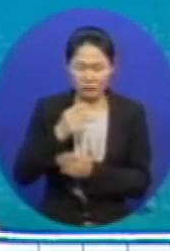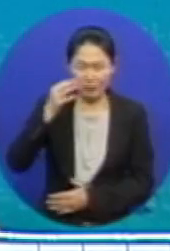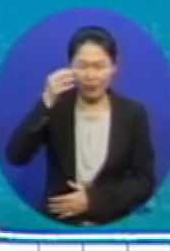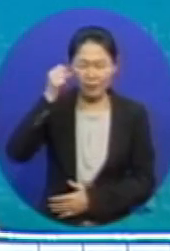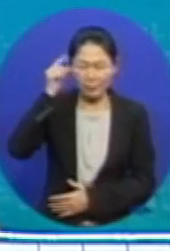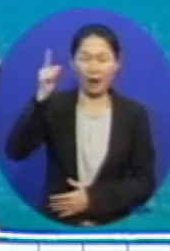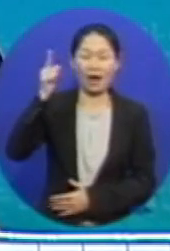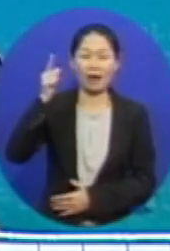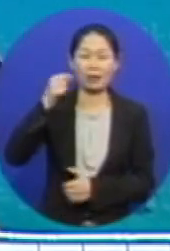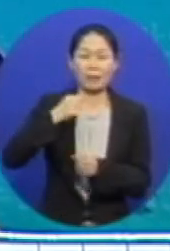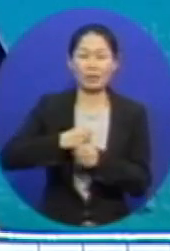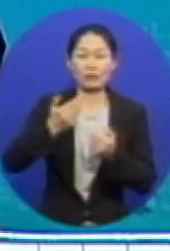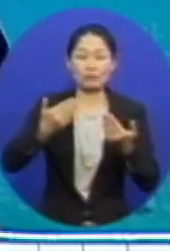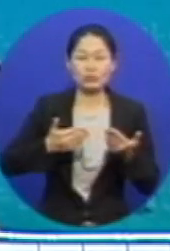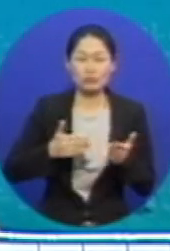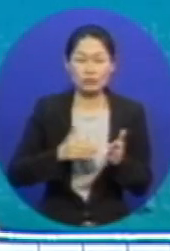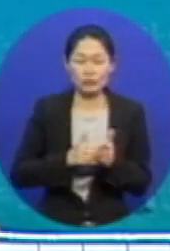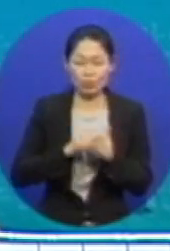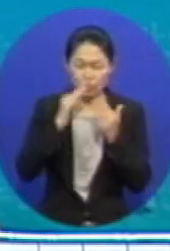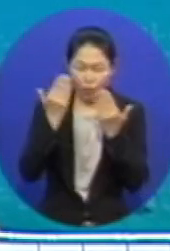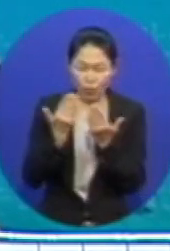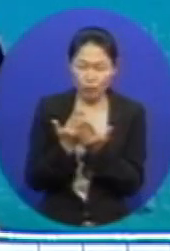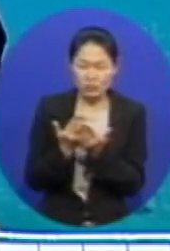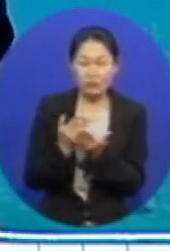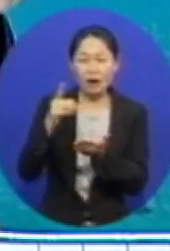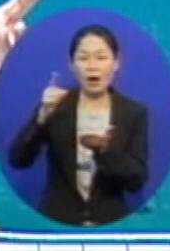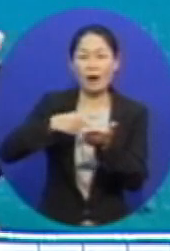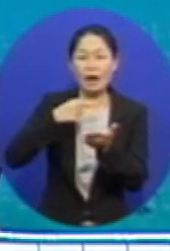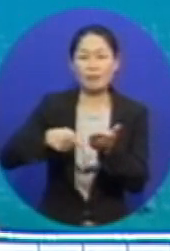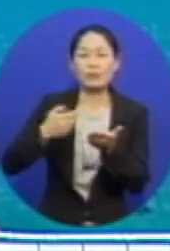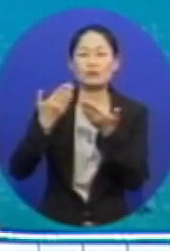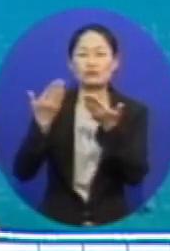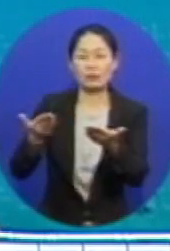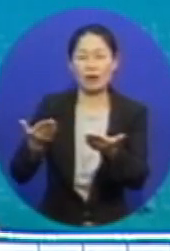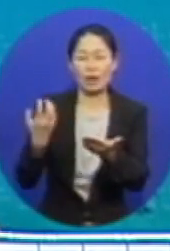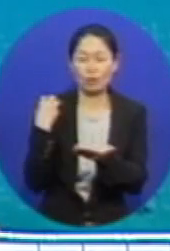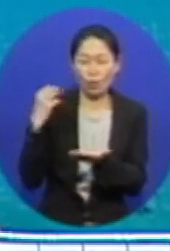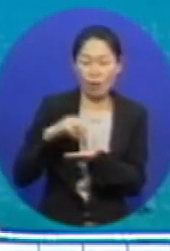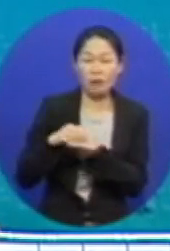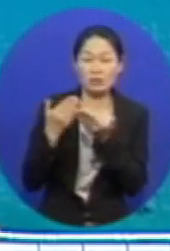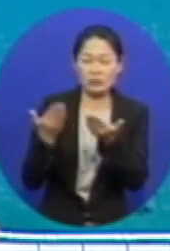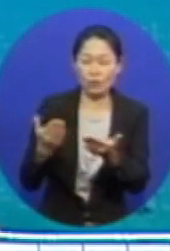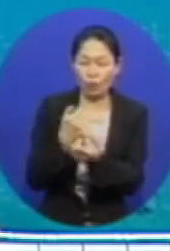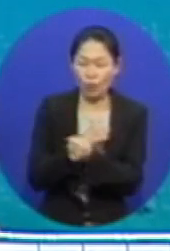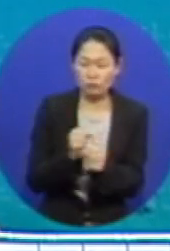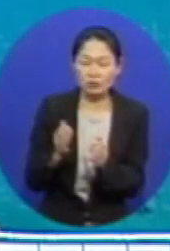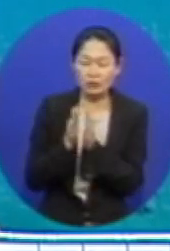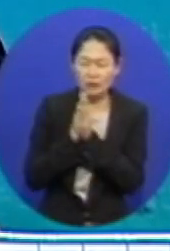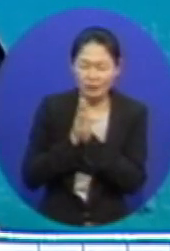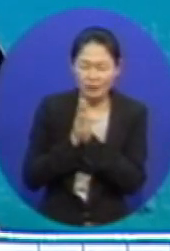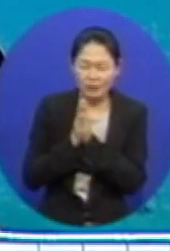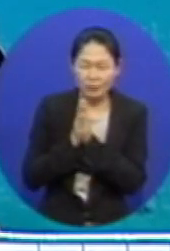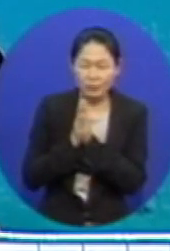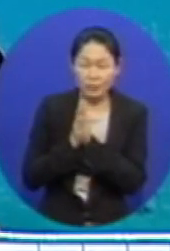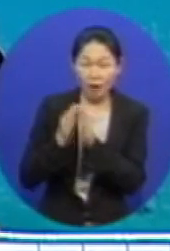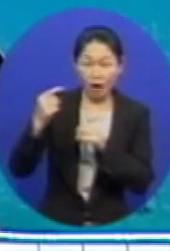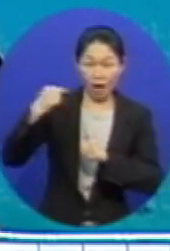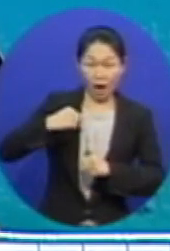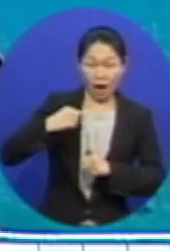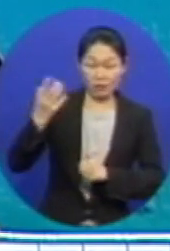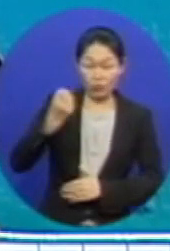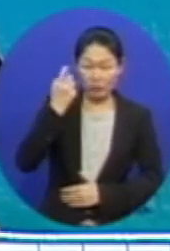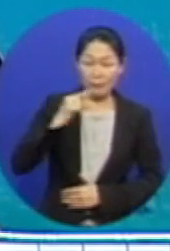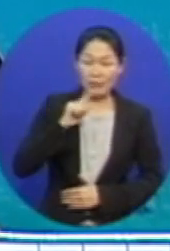하시고 그걸 답 연상하라 다 돌려 드리고 용서를 빌어라 성령님이 그렇게